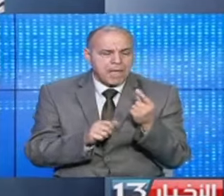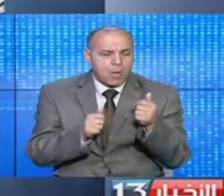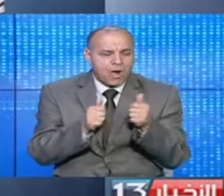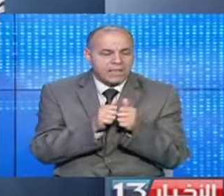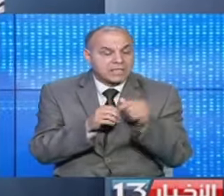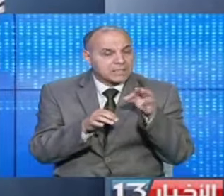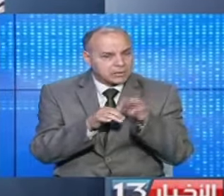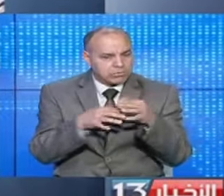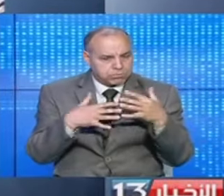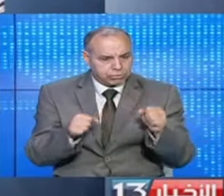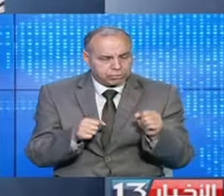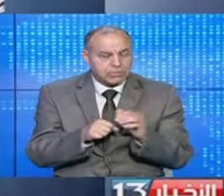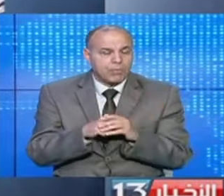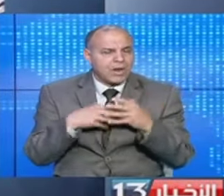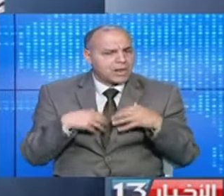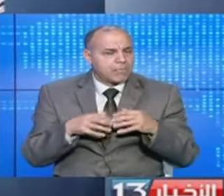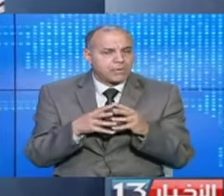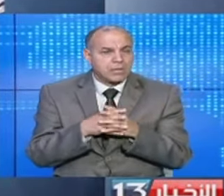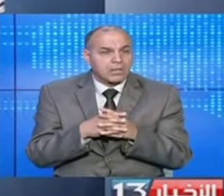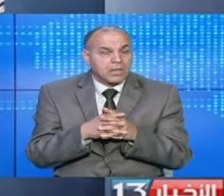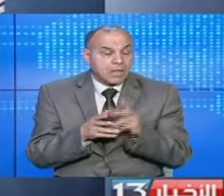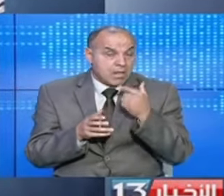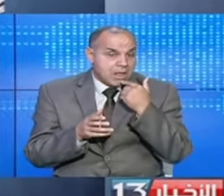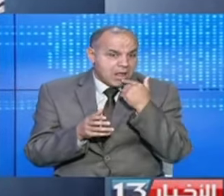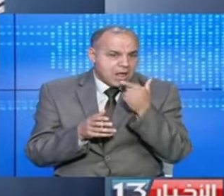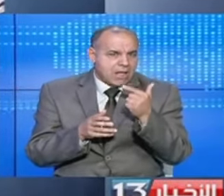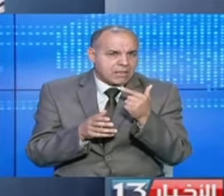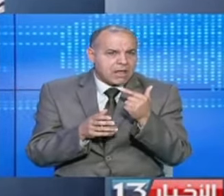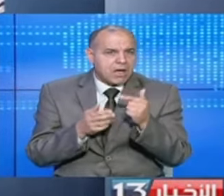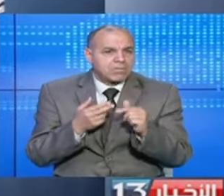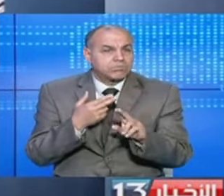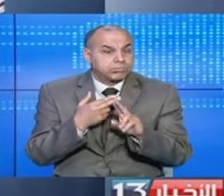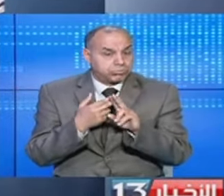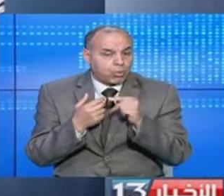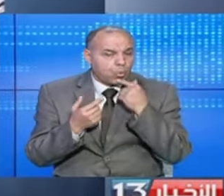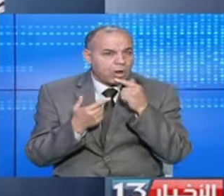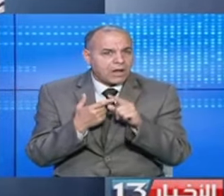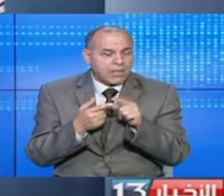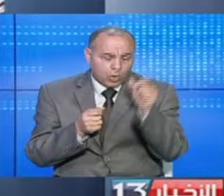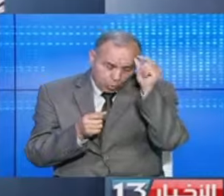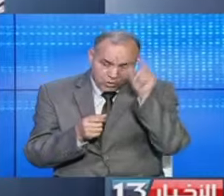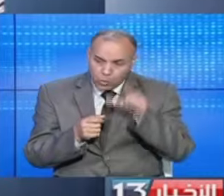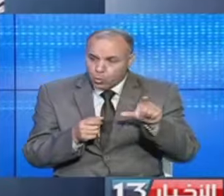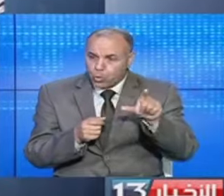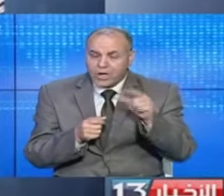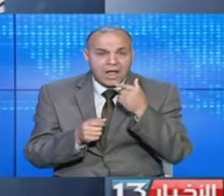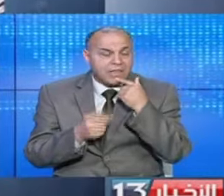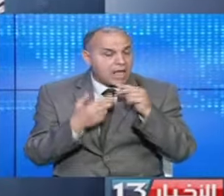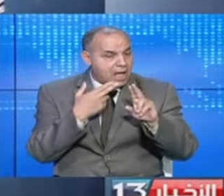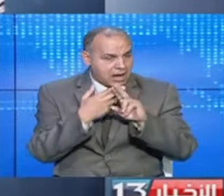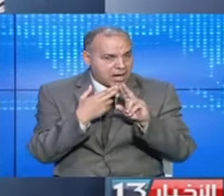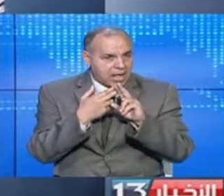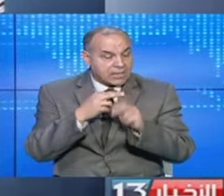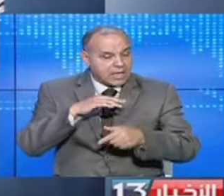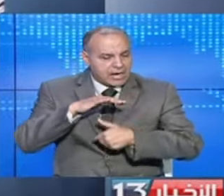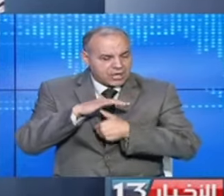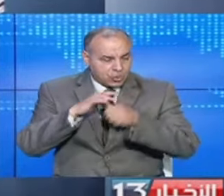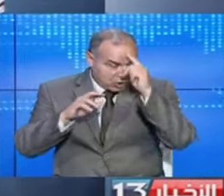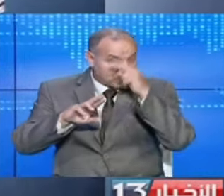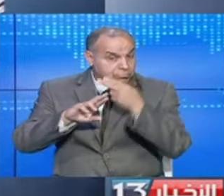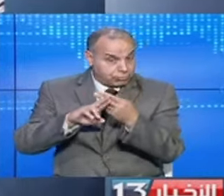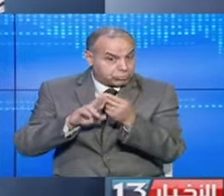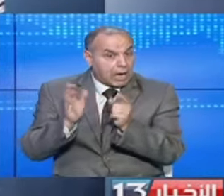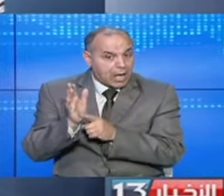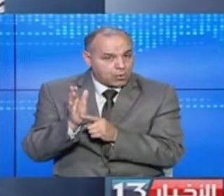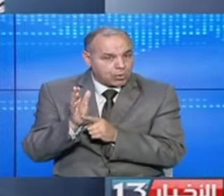111 صوت أو 111 نائب. وتعني آلية الرد، خلينا نفهم ونفسر للتوانسة معنى الرد بالنسبة لرئيس الجمهورية،